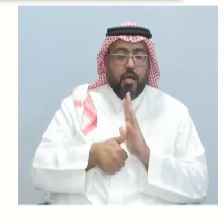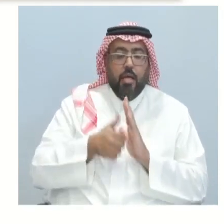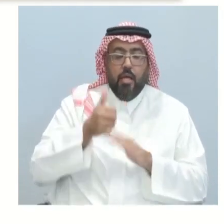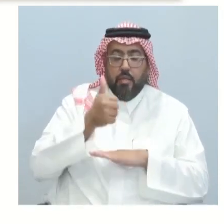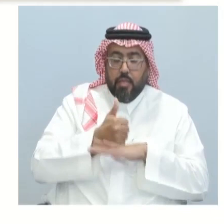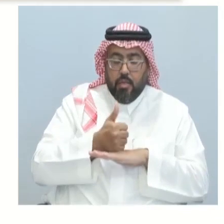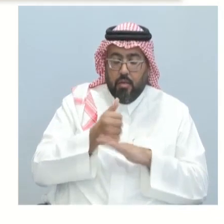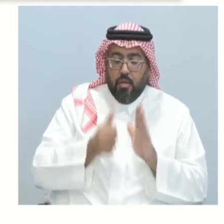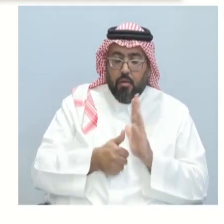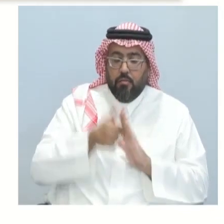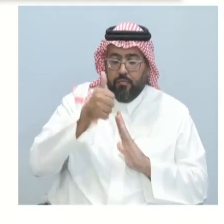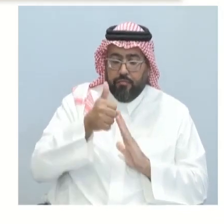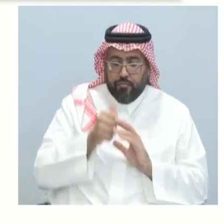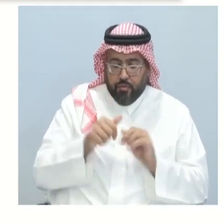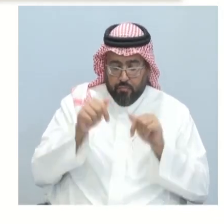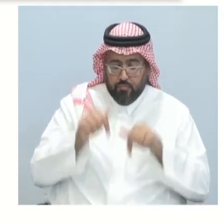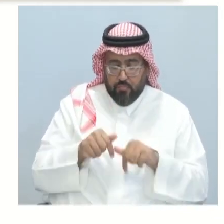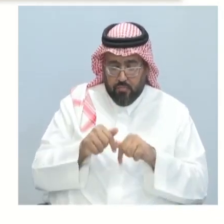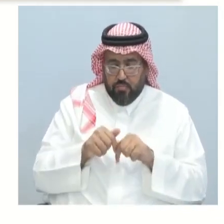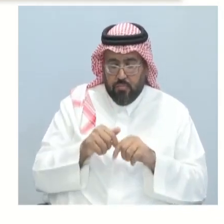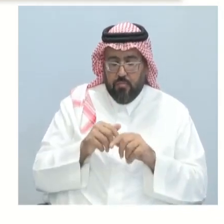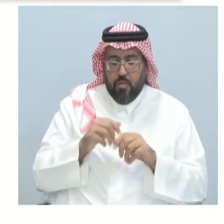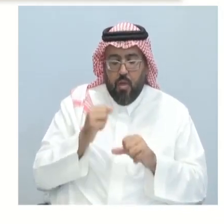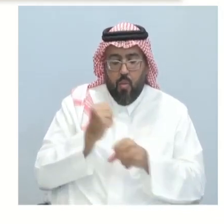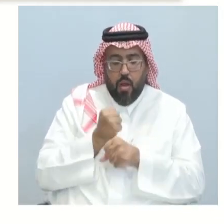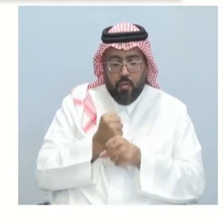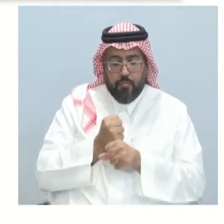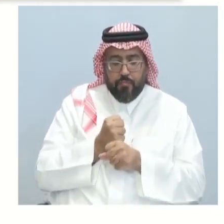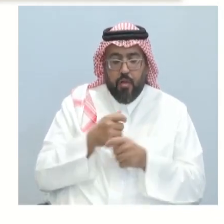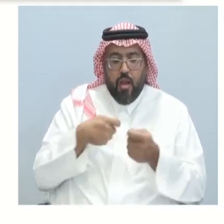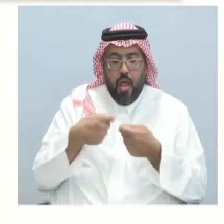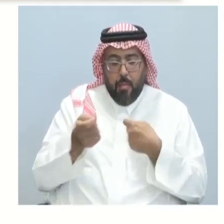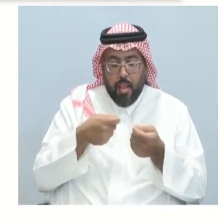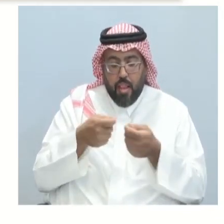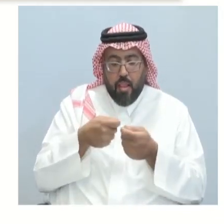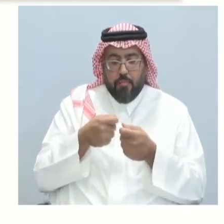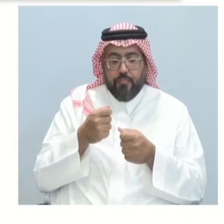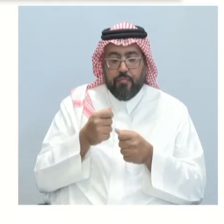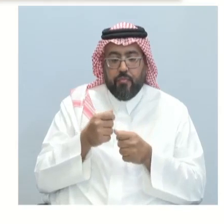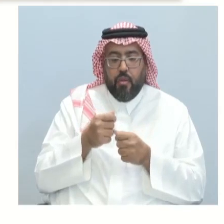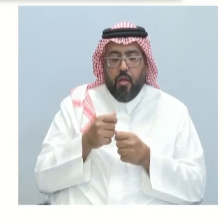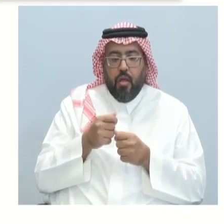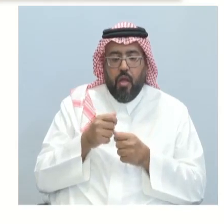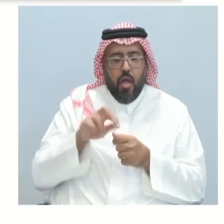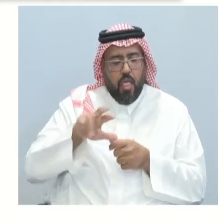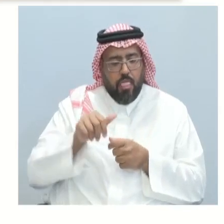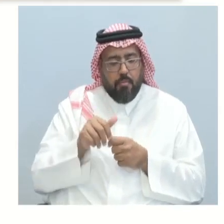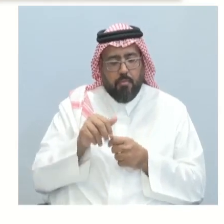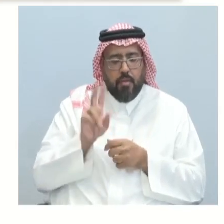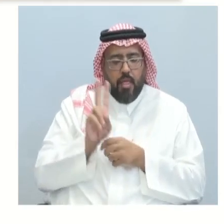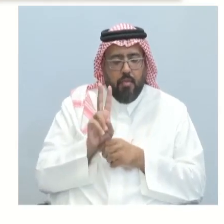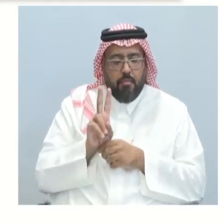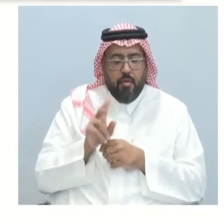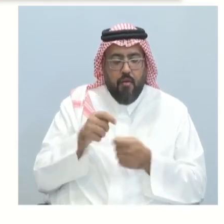والاخره ومن ذلك النجاح في العمل والتجاره ايضا الغش والكذب في التجاره قد يكون